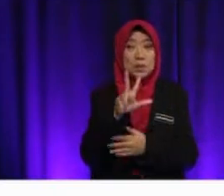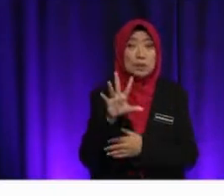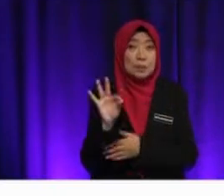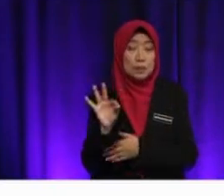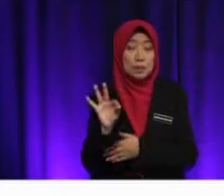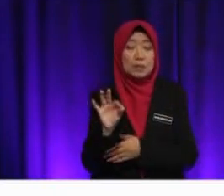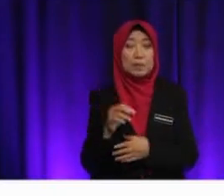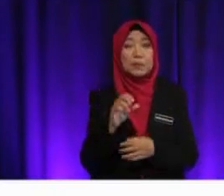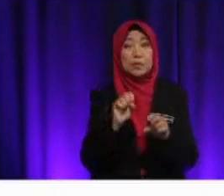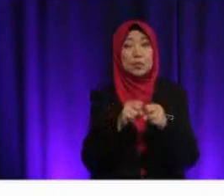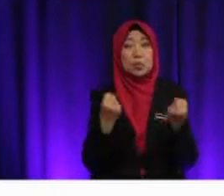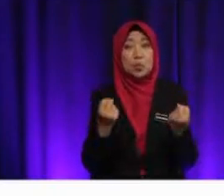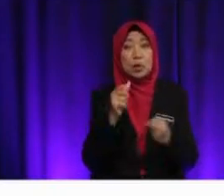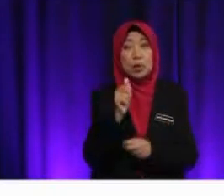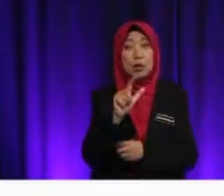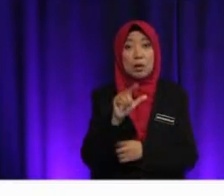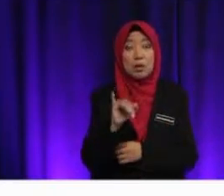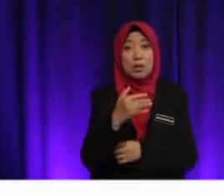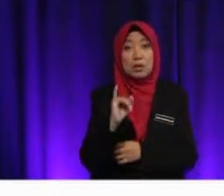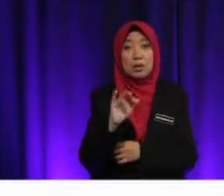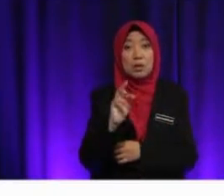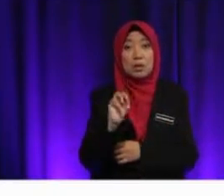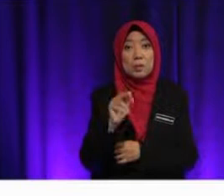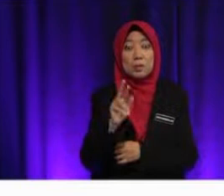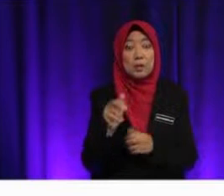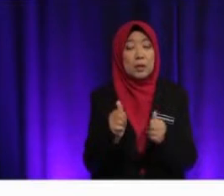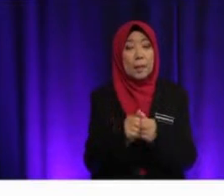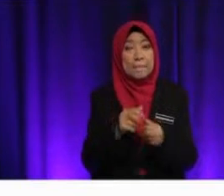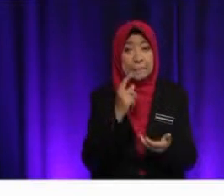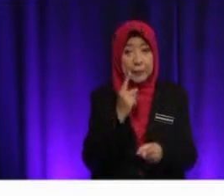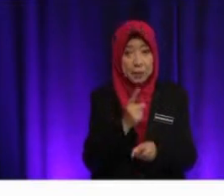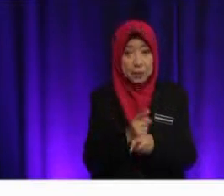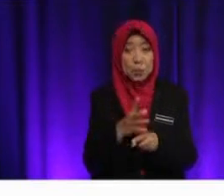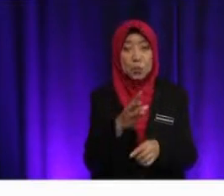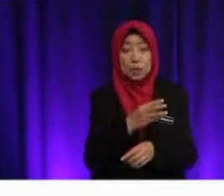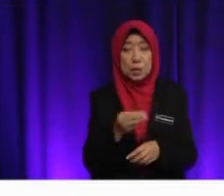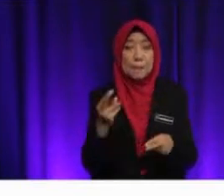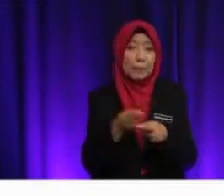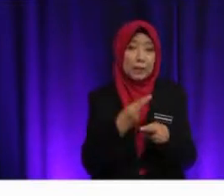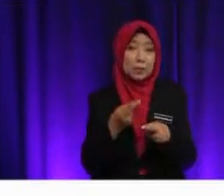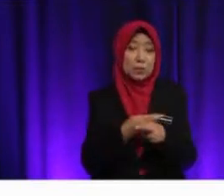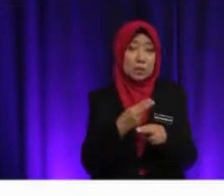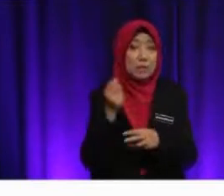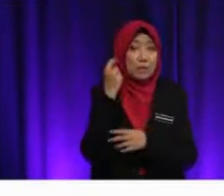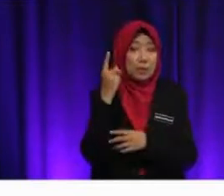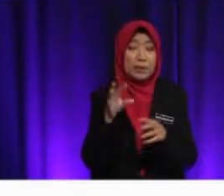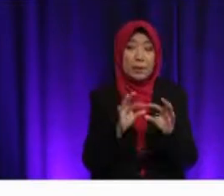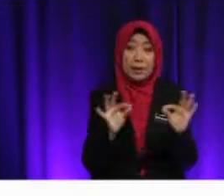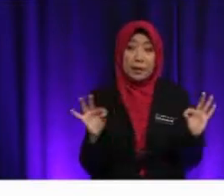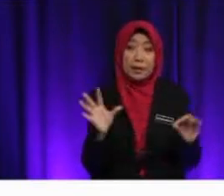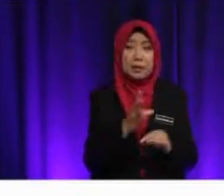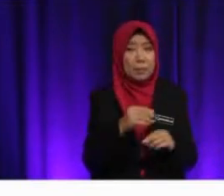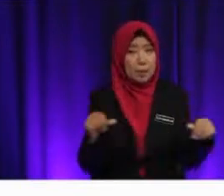Imran dengan betul, lancar serta bertajwid, dan merumuskan kefahaman ayat serta